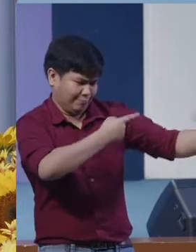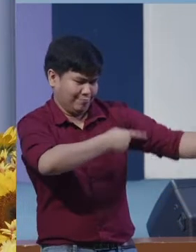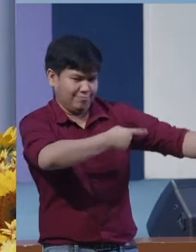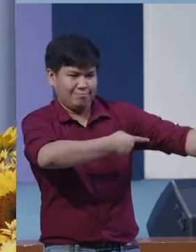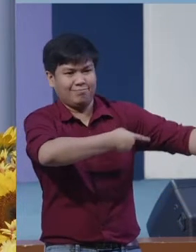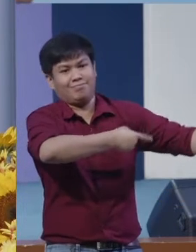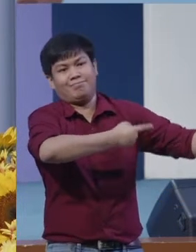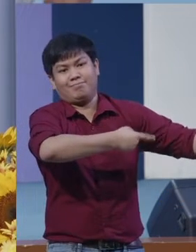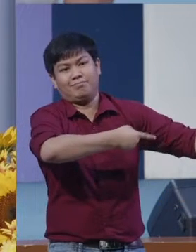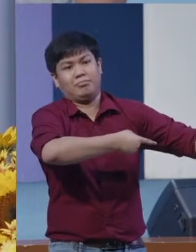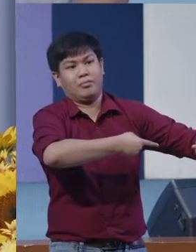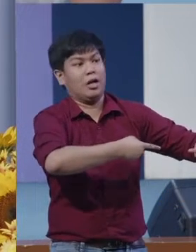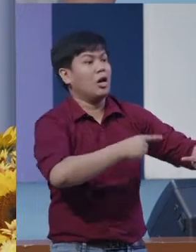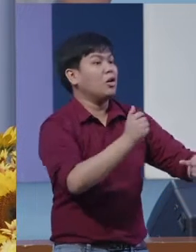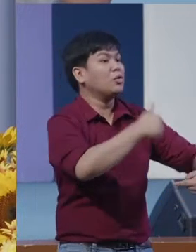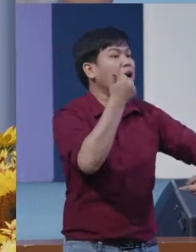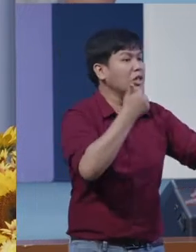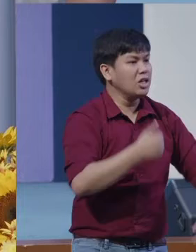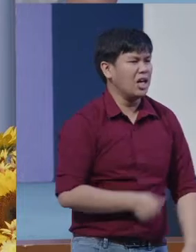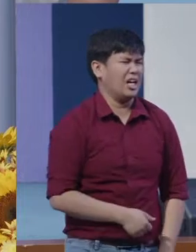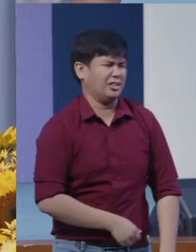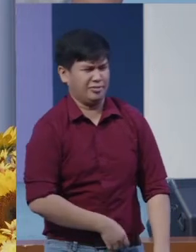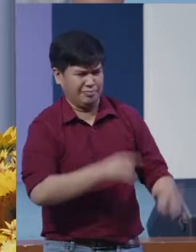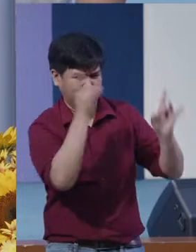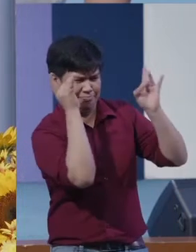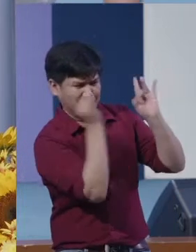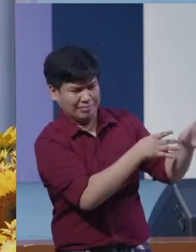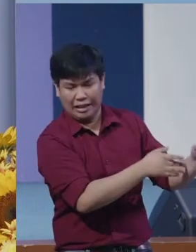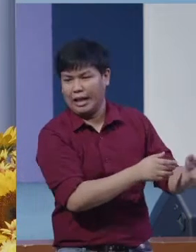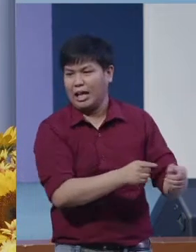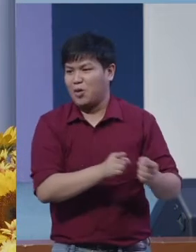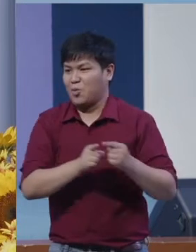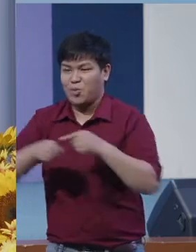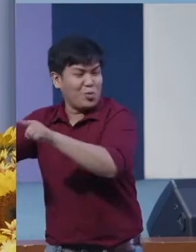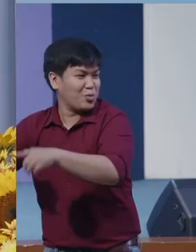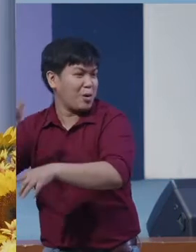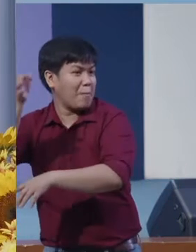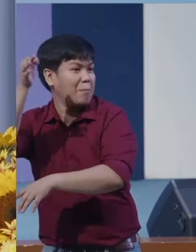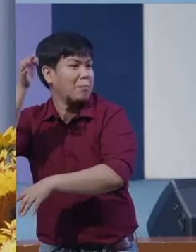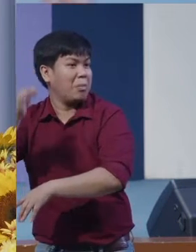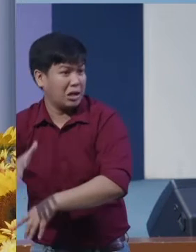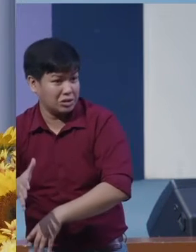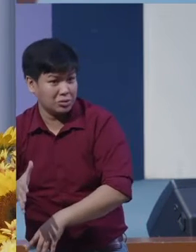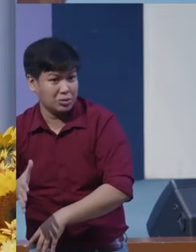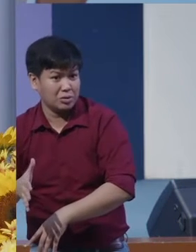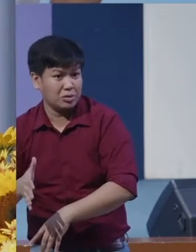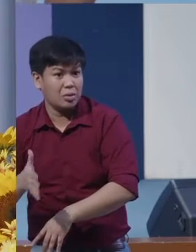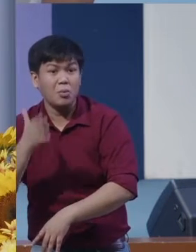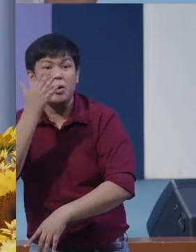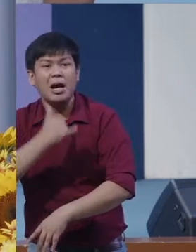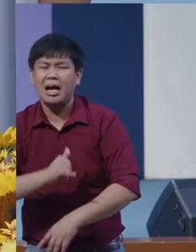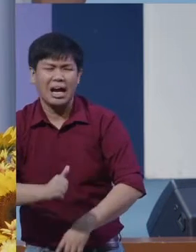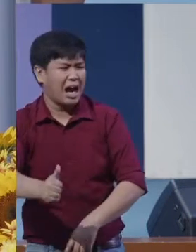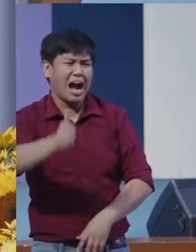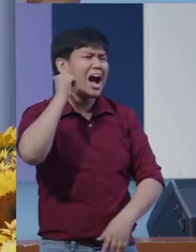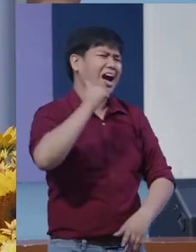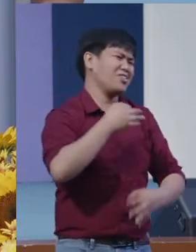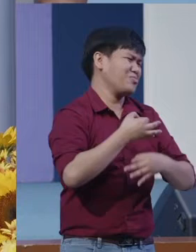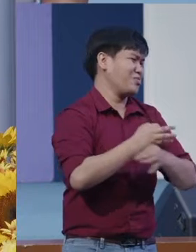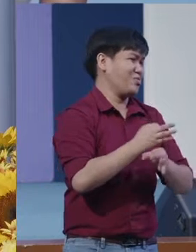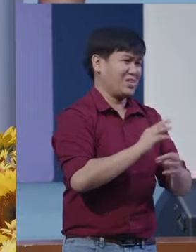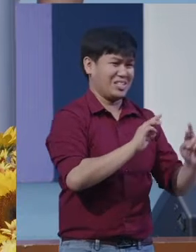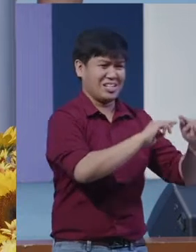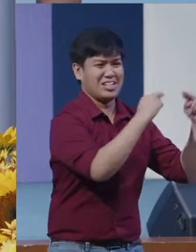Kaya yung iba, sinusumbong na lang sa iba. Kasi actually ayaw nilang patawarin, gusto nilang maparusahan.